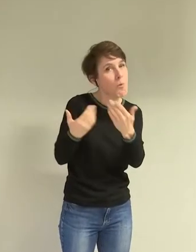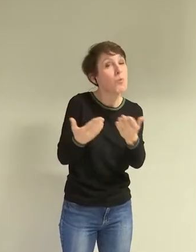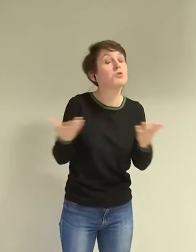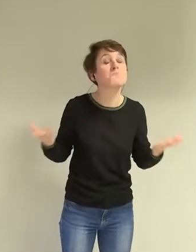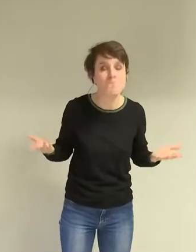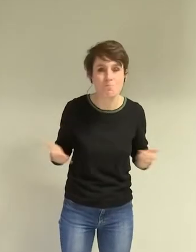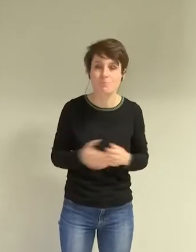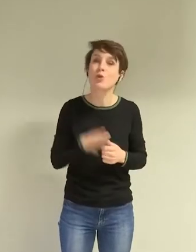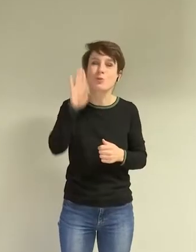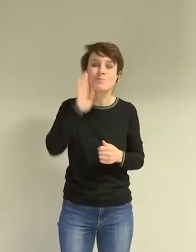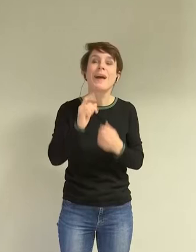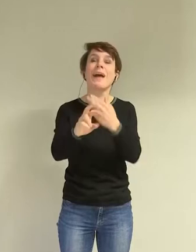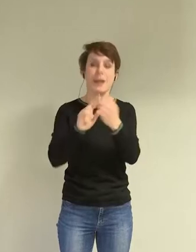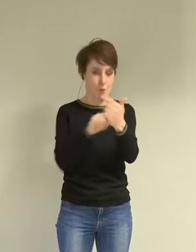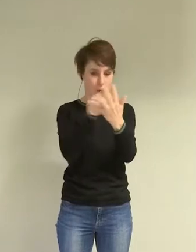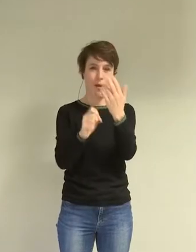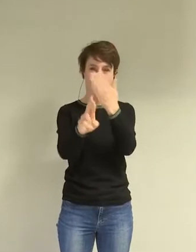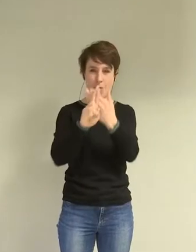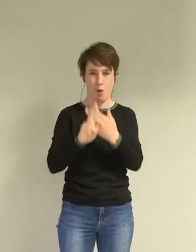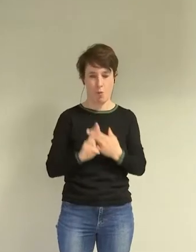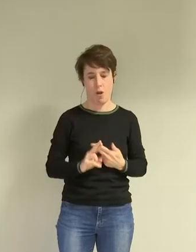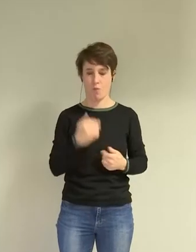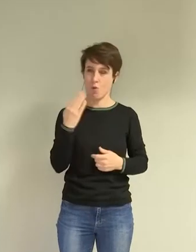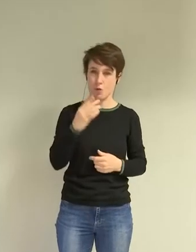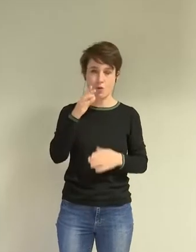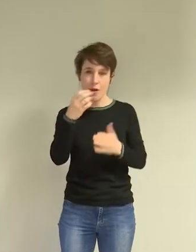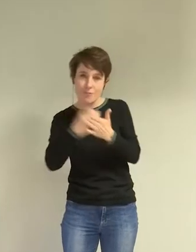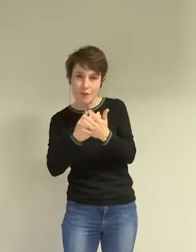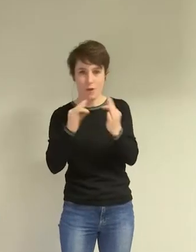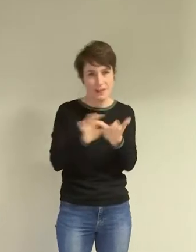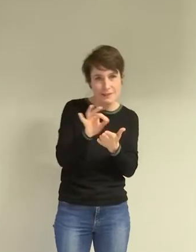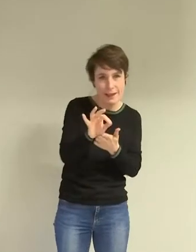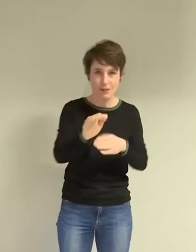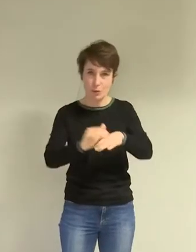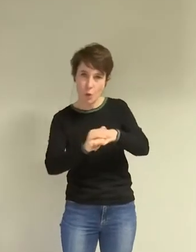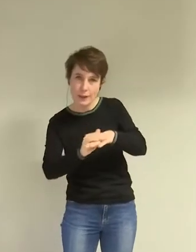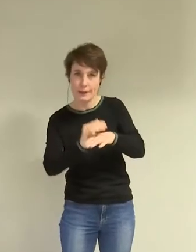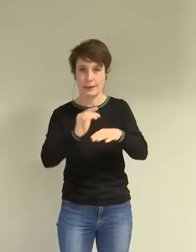différents points aussi stratégique important dans leurs conséquences budgétaires et politiques